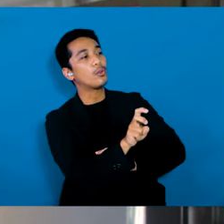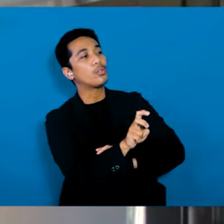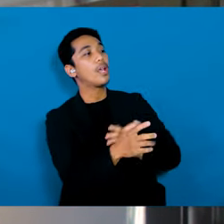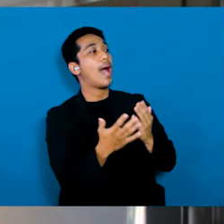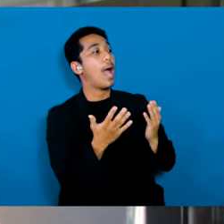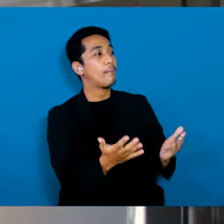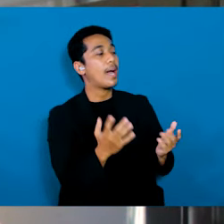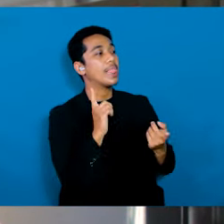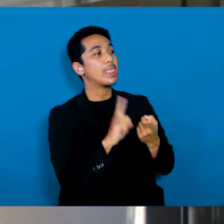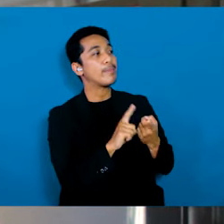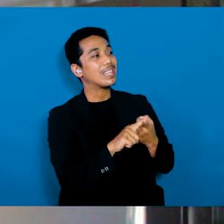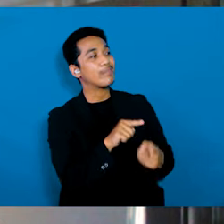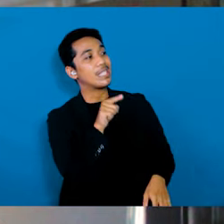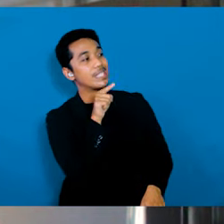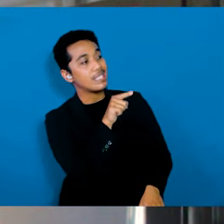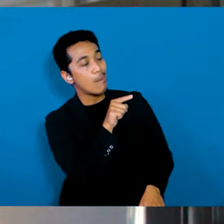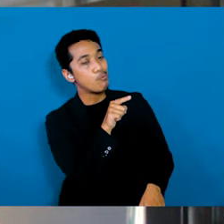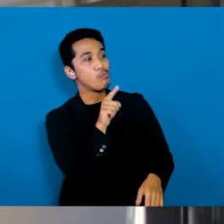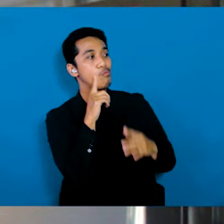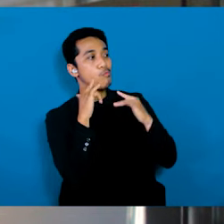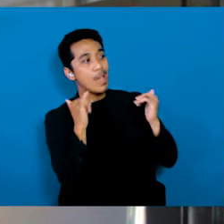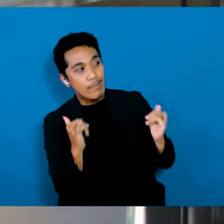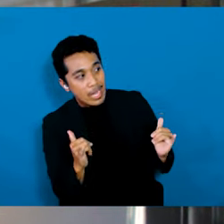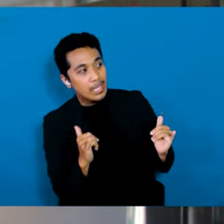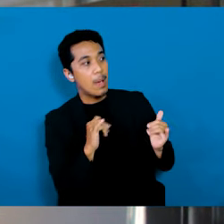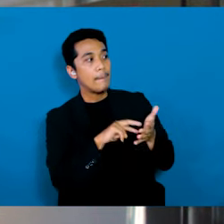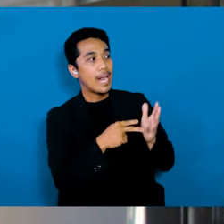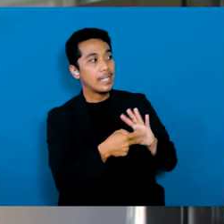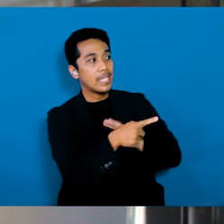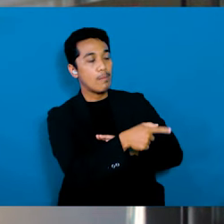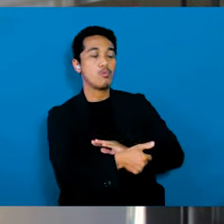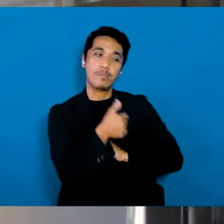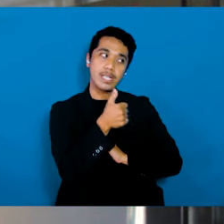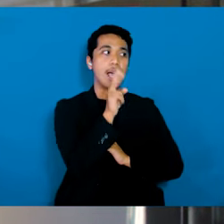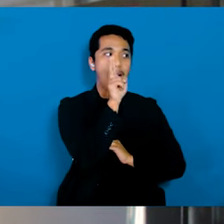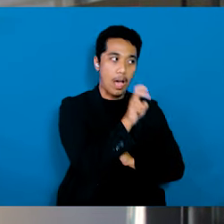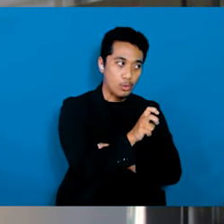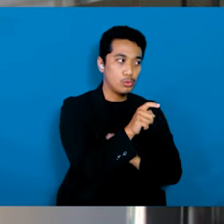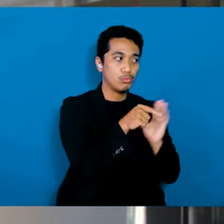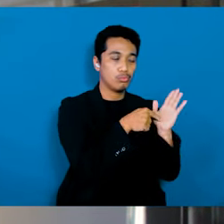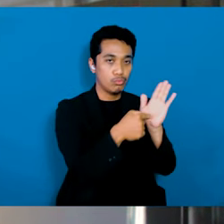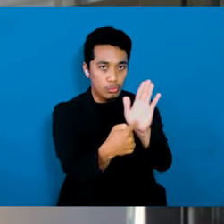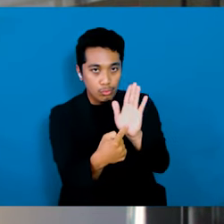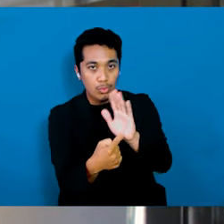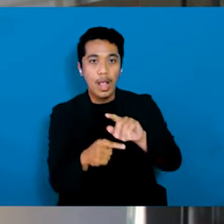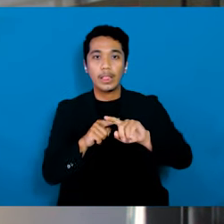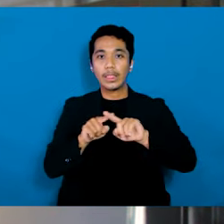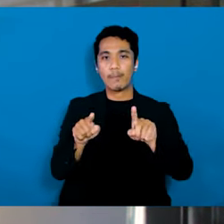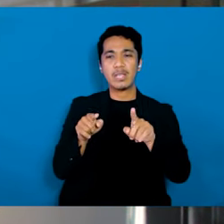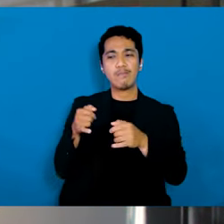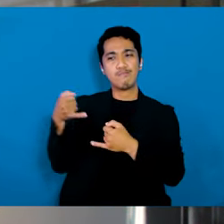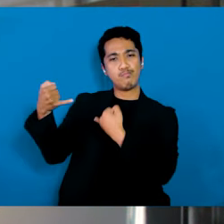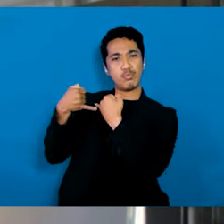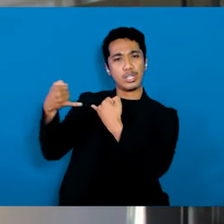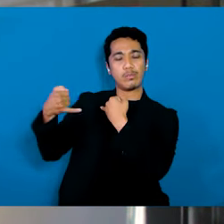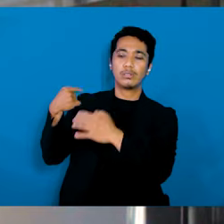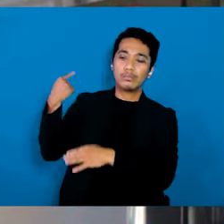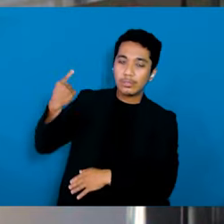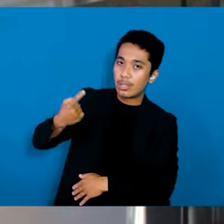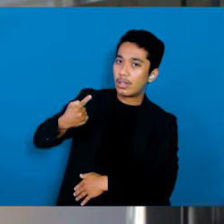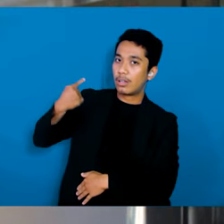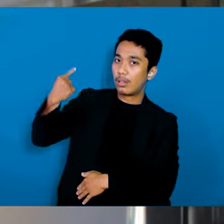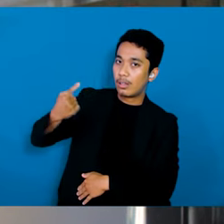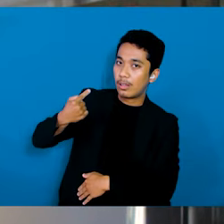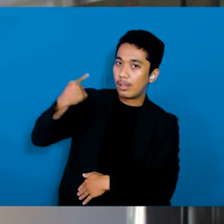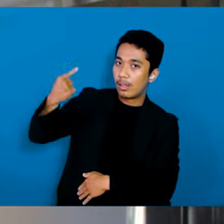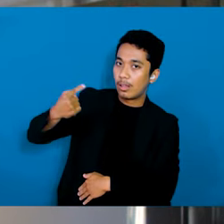apa yang mereka mereka main apa kamu harus bisa tunjukkan bahwa kamu bisa. Tapi bulian itu kan tetap terus menerus, ketika